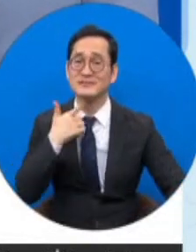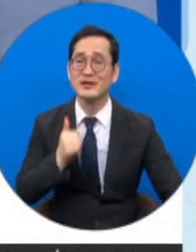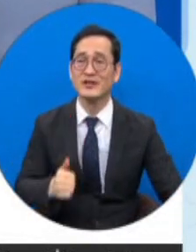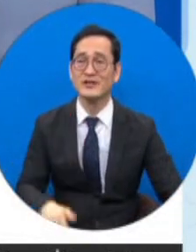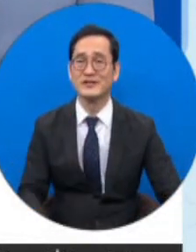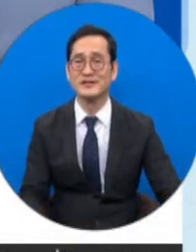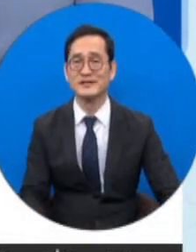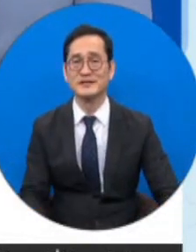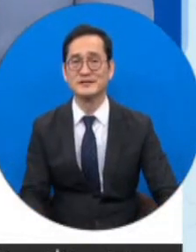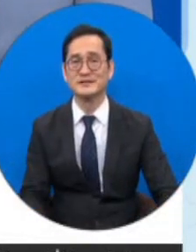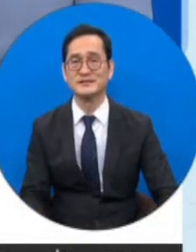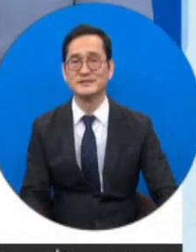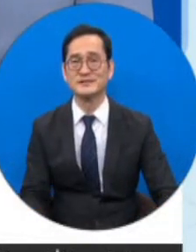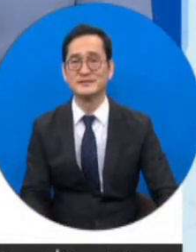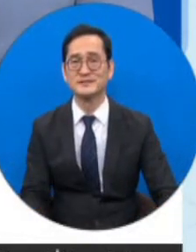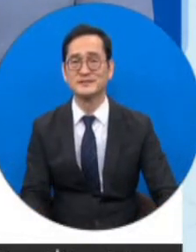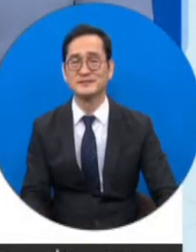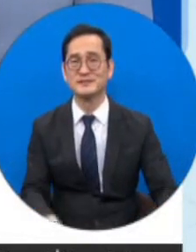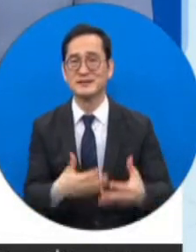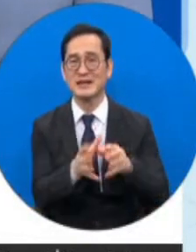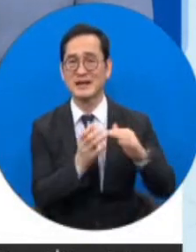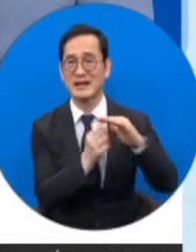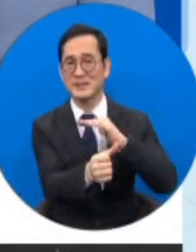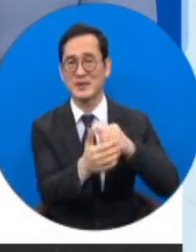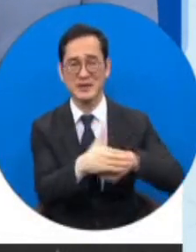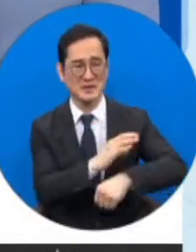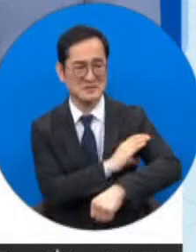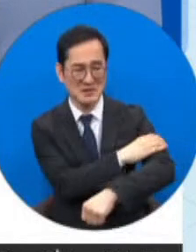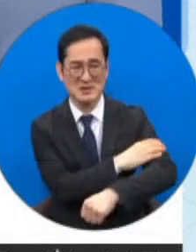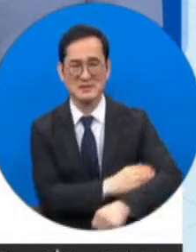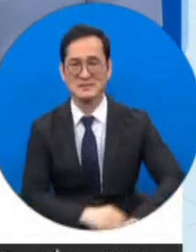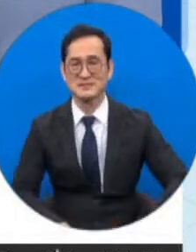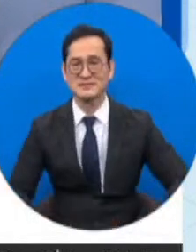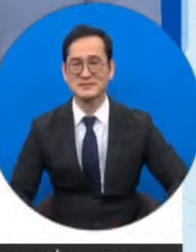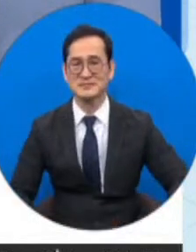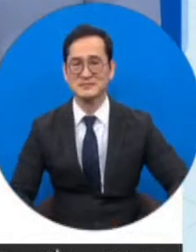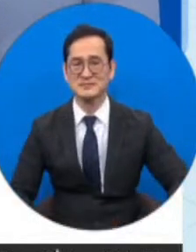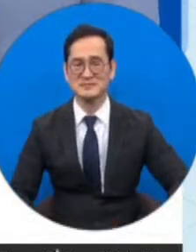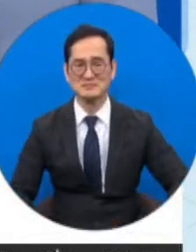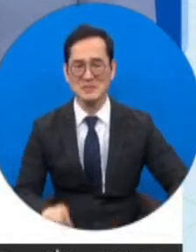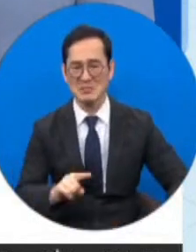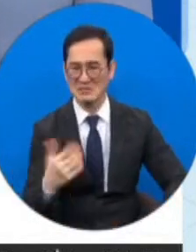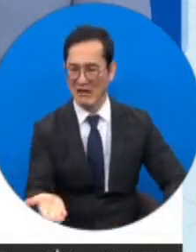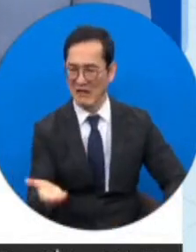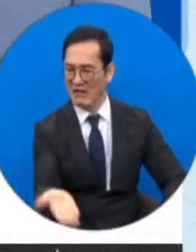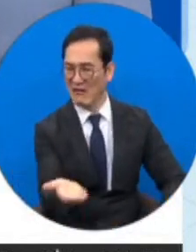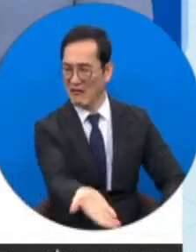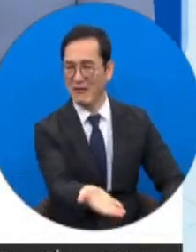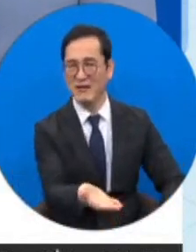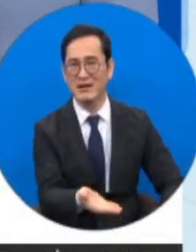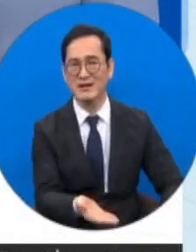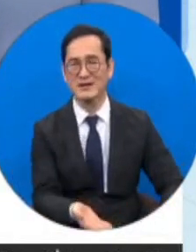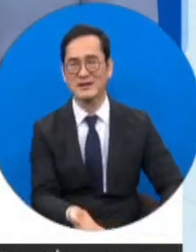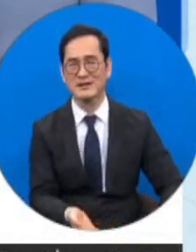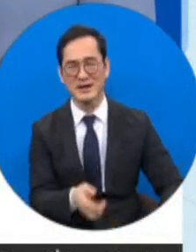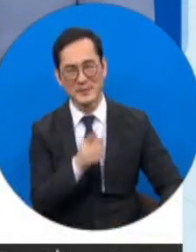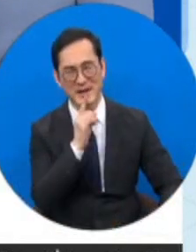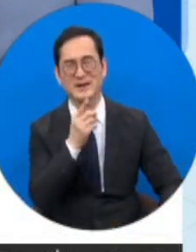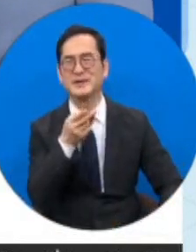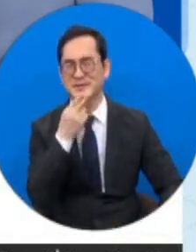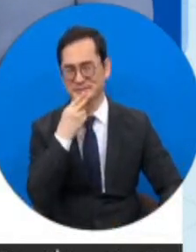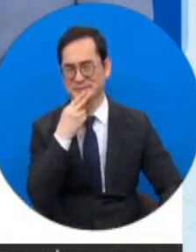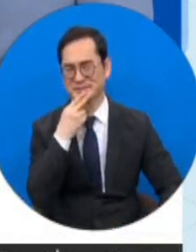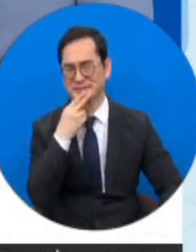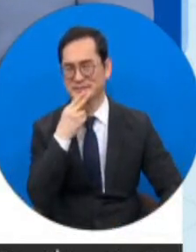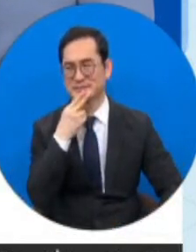이제 당대표 라고 해서 그런 어떤 권위주의적인 그걸 요구하거나 이제 그런 시대는 지났고 박지헌 연장이 저렇게